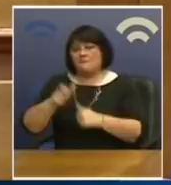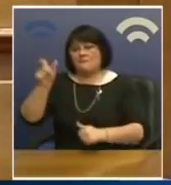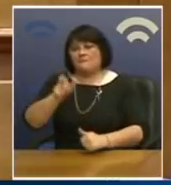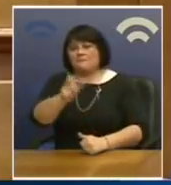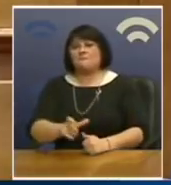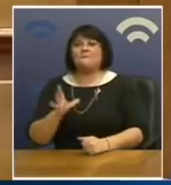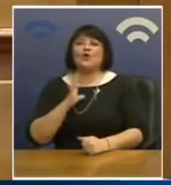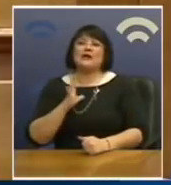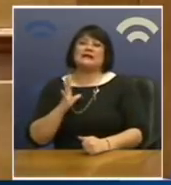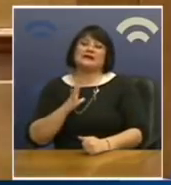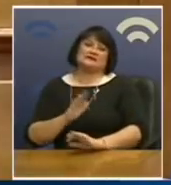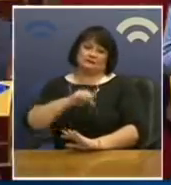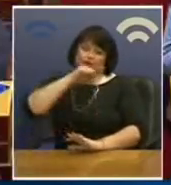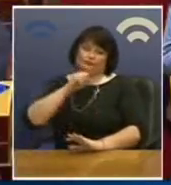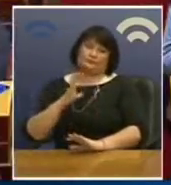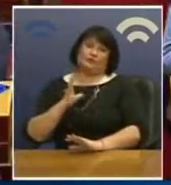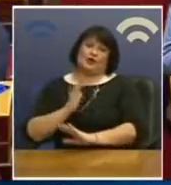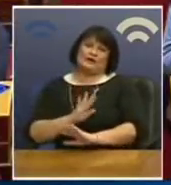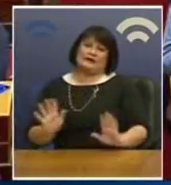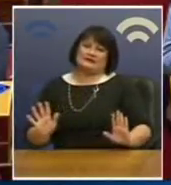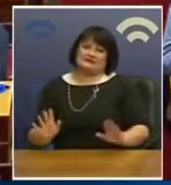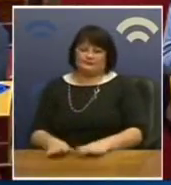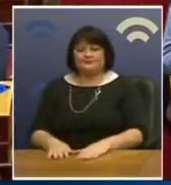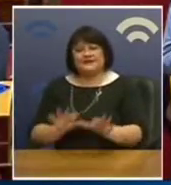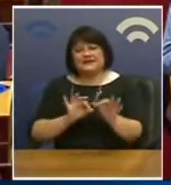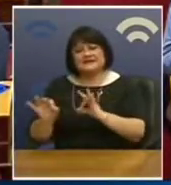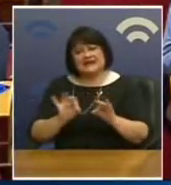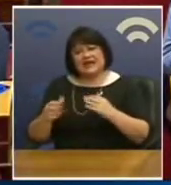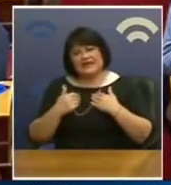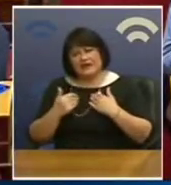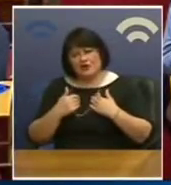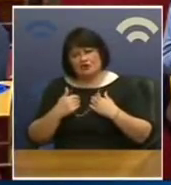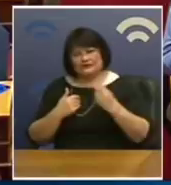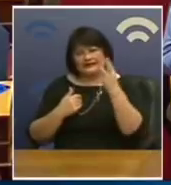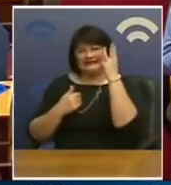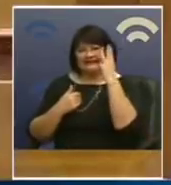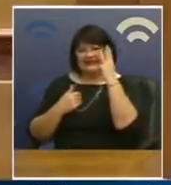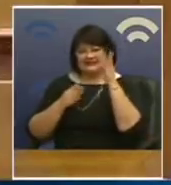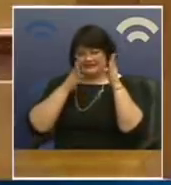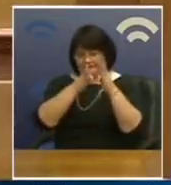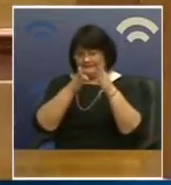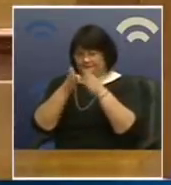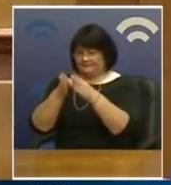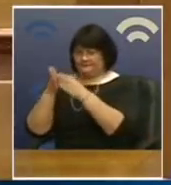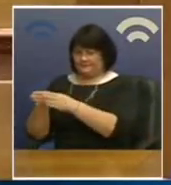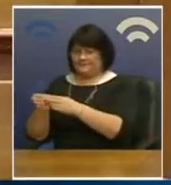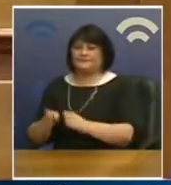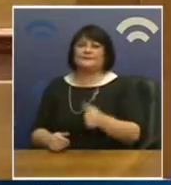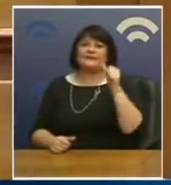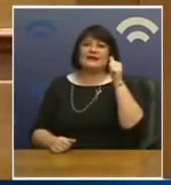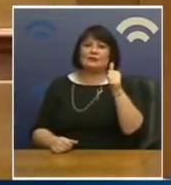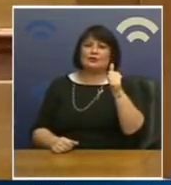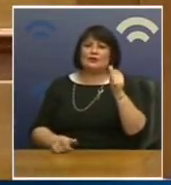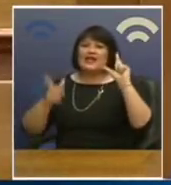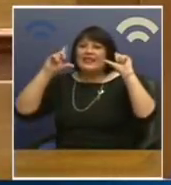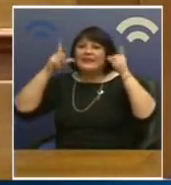λαό. Το σχέδιό μας αυτό έχει τρεις πυλώνες. Ο πρώτος πυλώνας είναι ο εκδημοκρατισμός